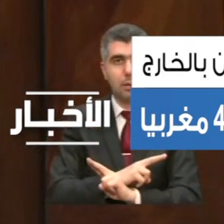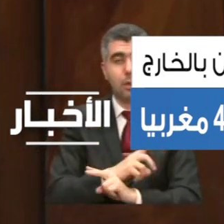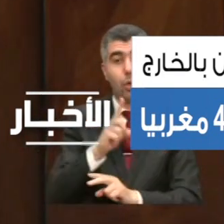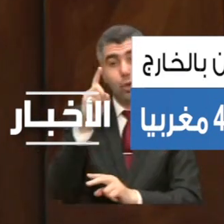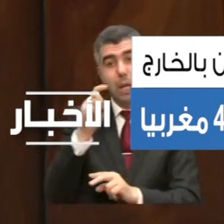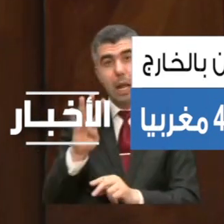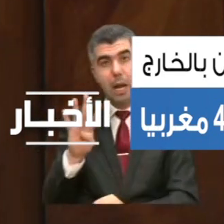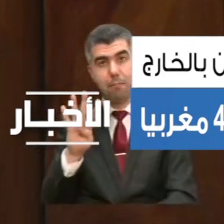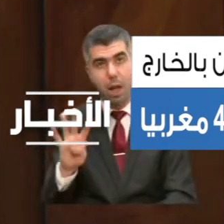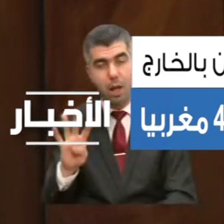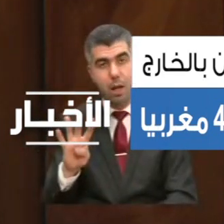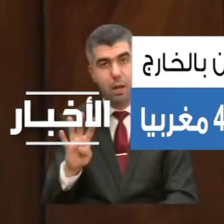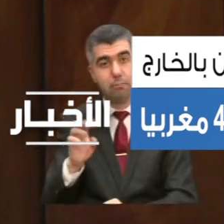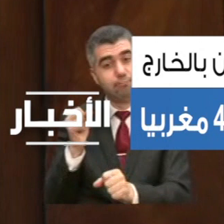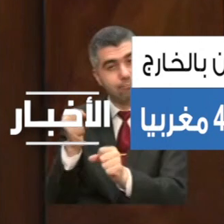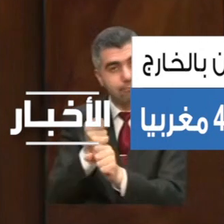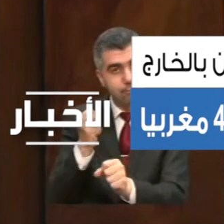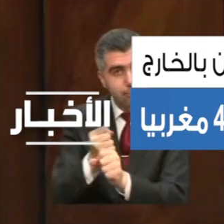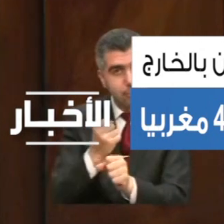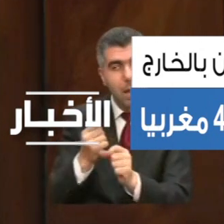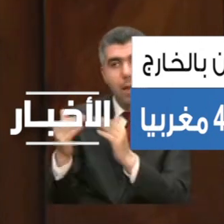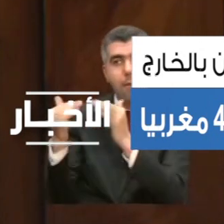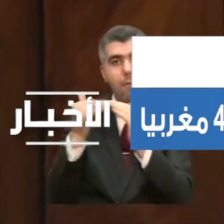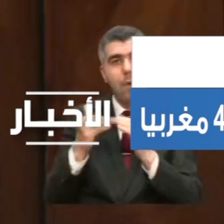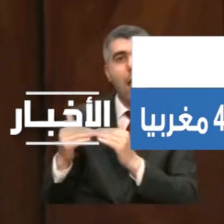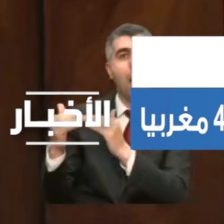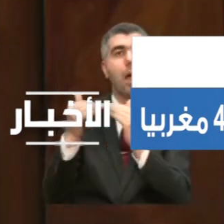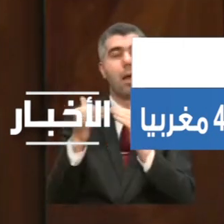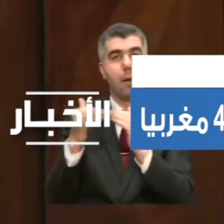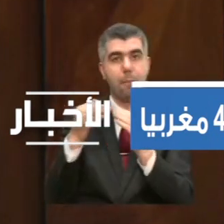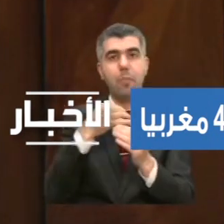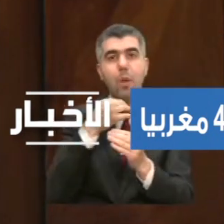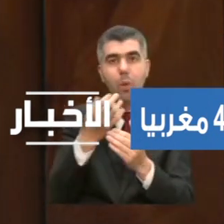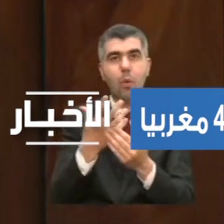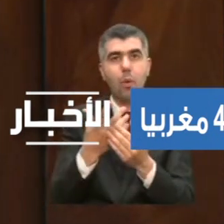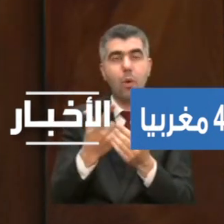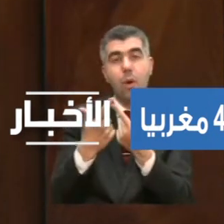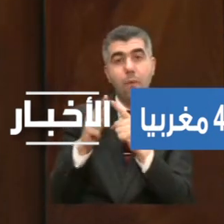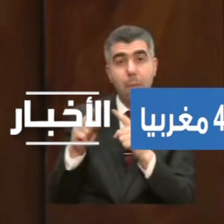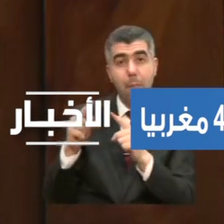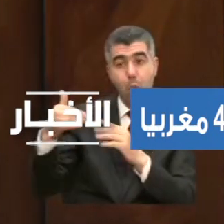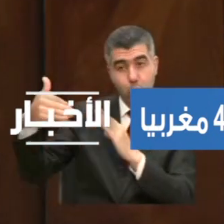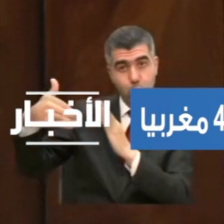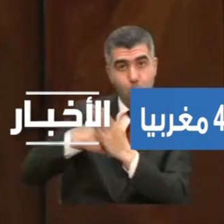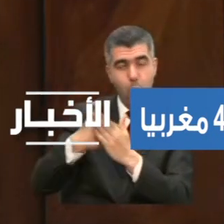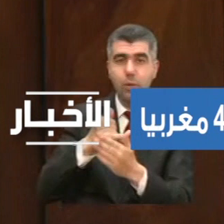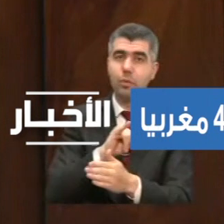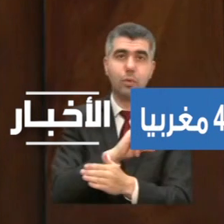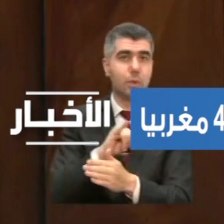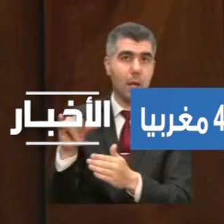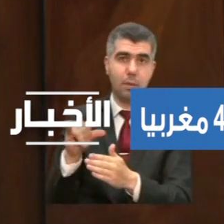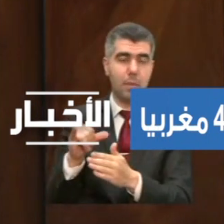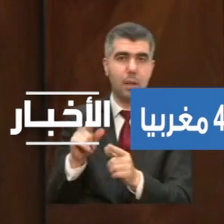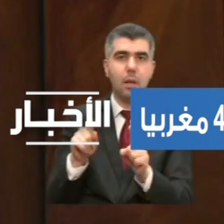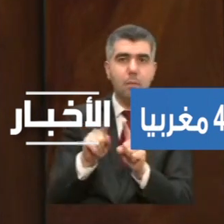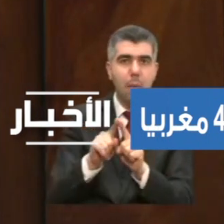ابريل، اللي كيعني تنسيق مع العدد من الدول، اللي كيعني ماشي غير العبور، كيعني كذلك اون انيماسيون، كتكون